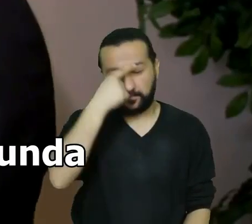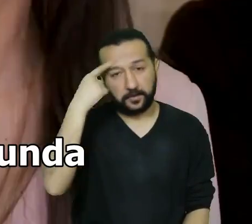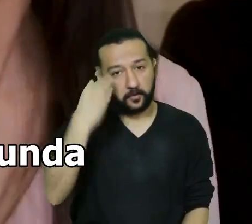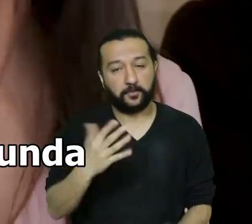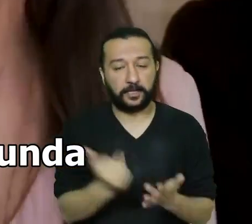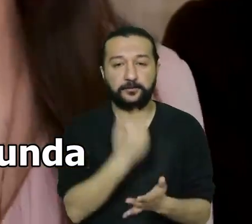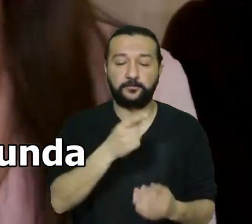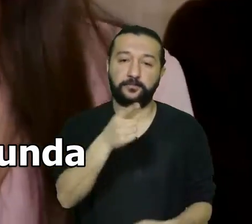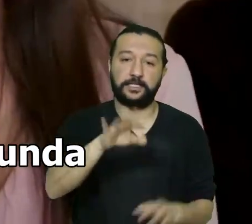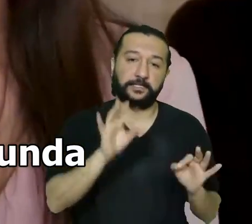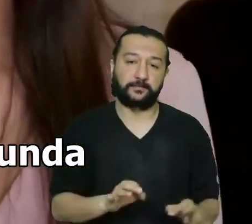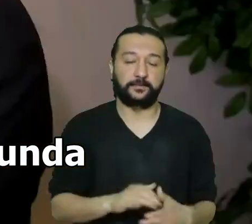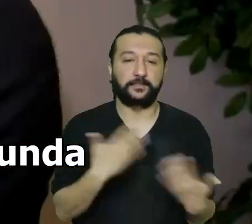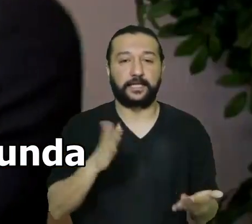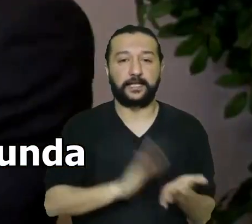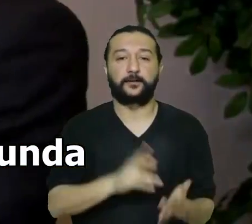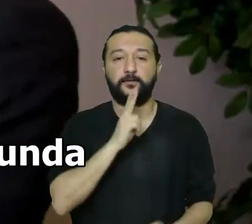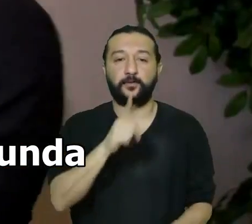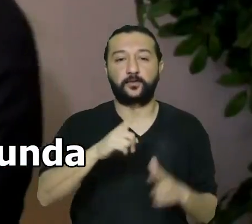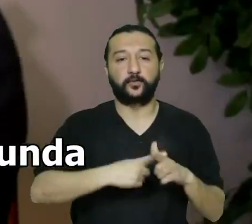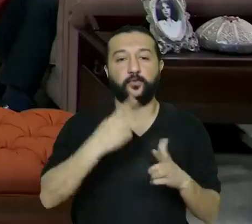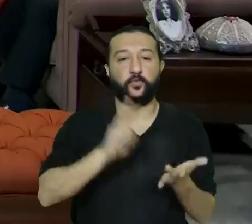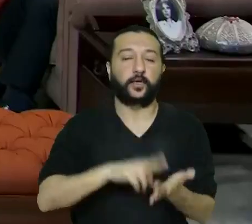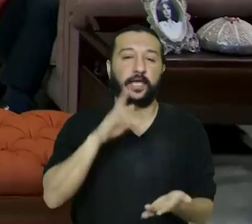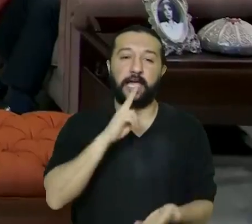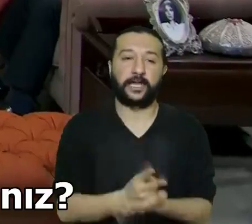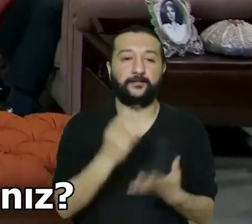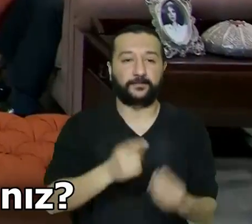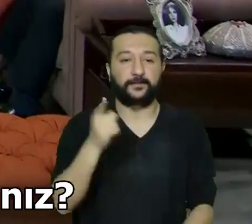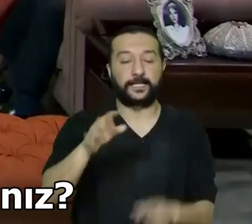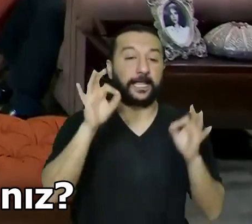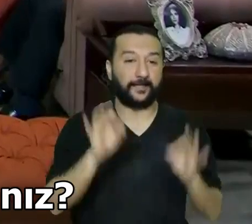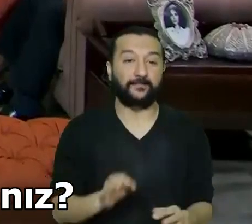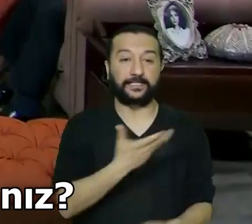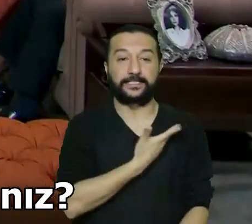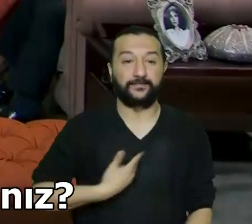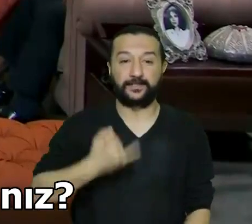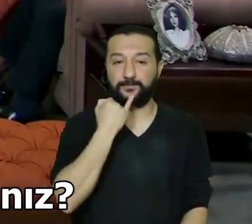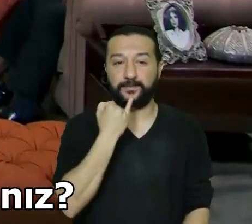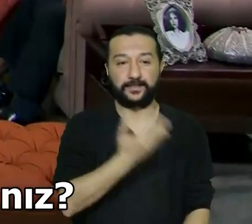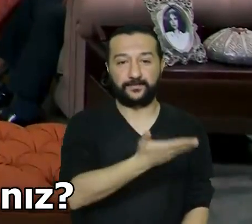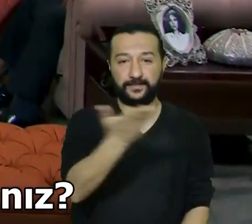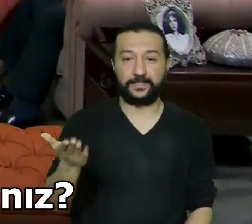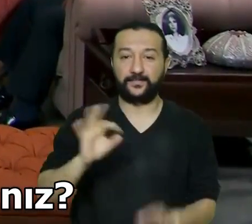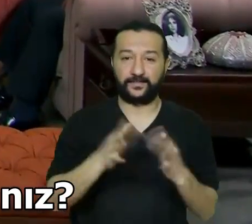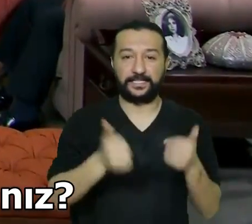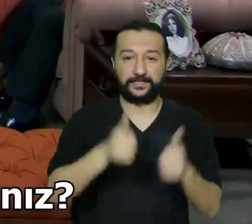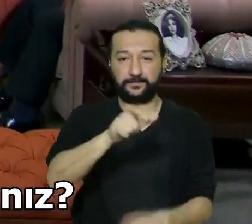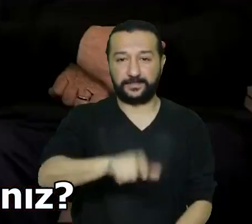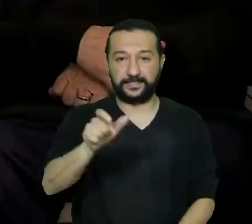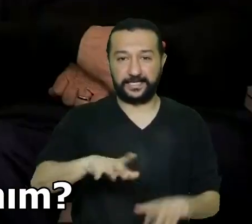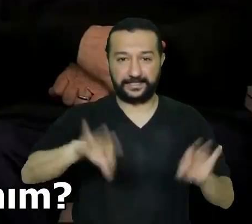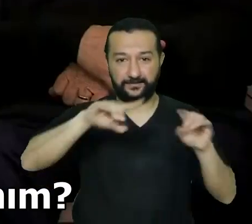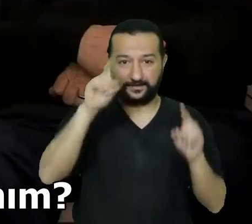olmaz aşkım. Yani buna tabii ki eninde sonunda jüri karar verecek. Evet sevgili konuklarım ve yarışmacılarım,